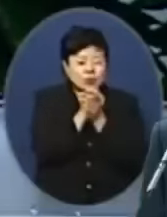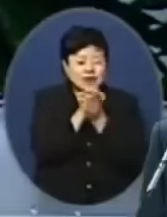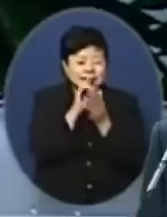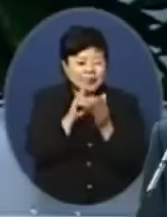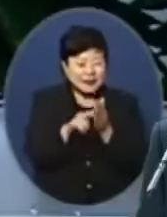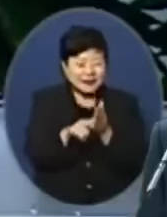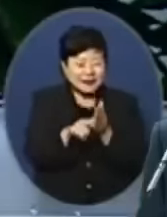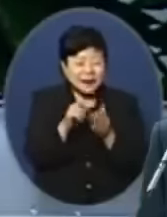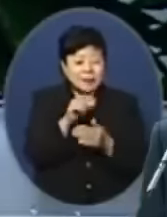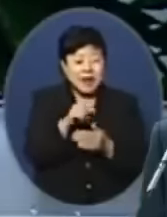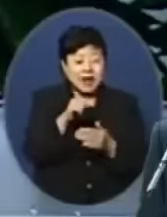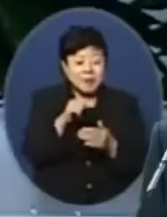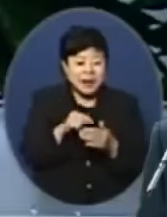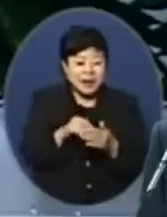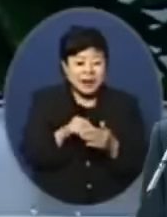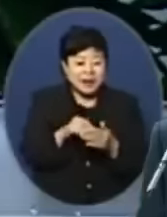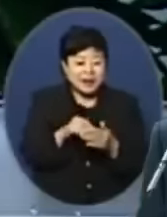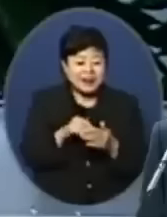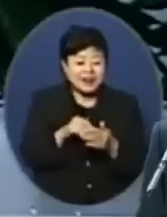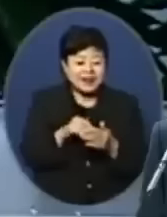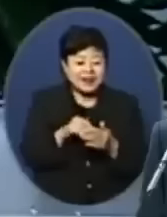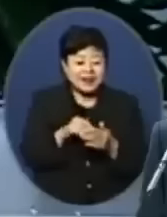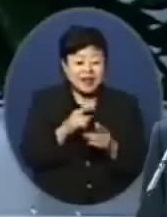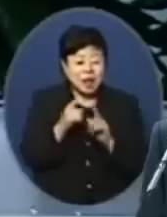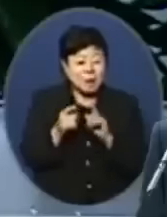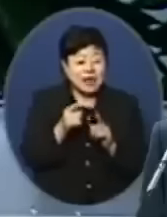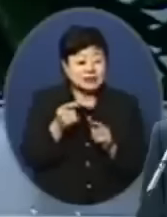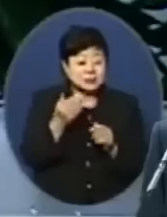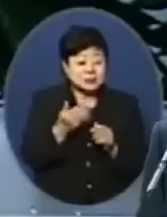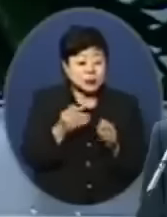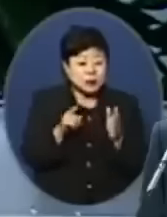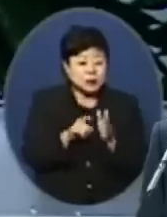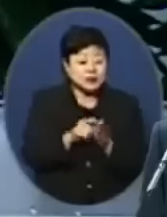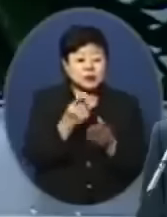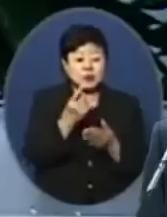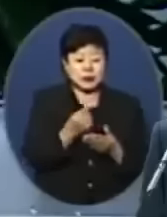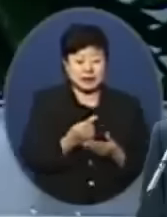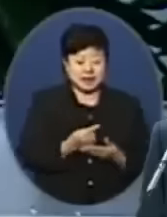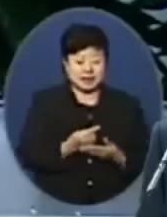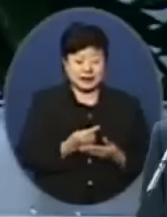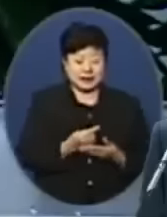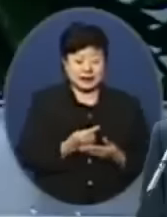있으면 마음속에 말씀으로 믿음이 오는 것입니다.